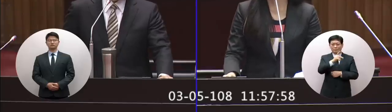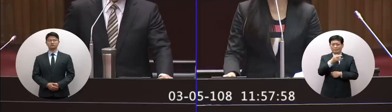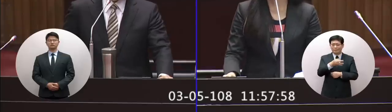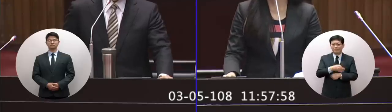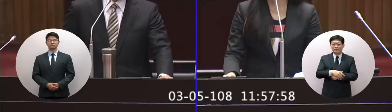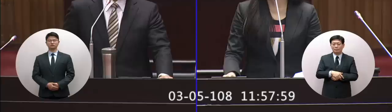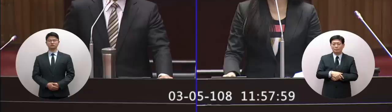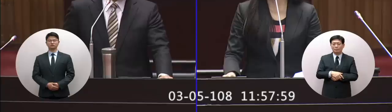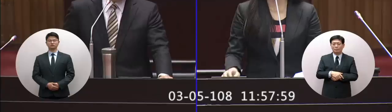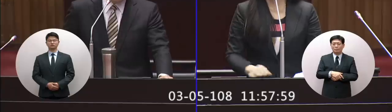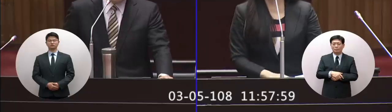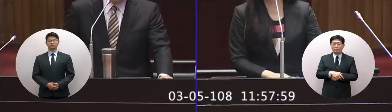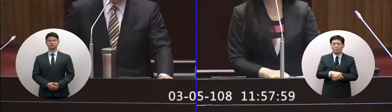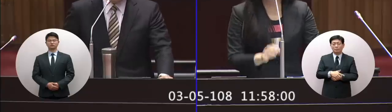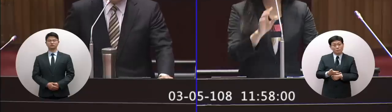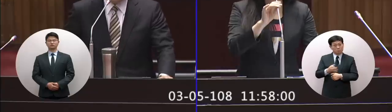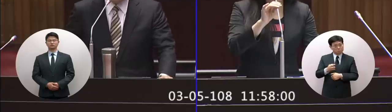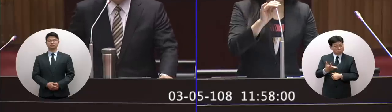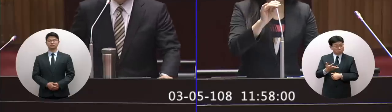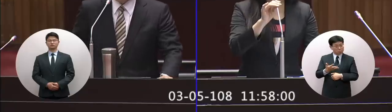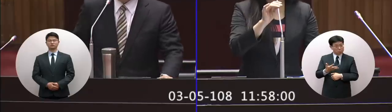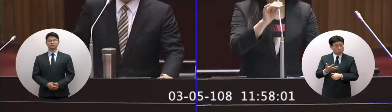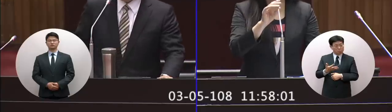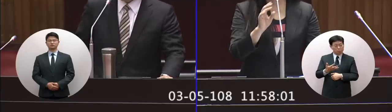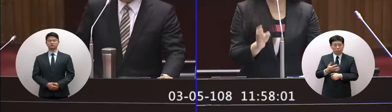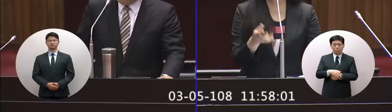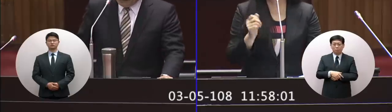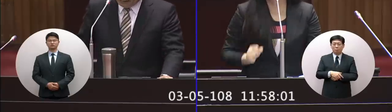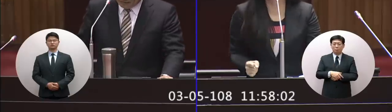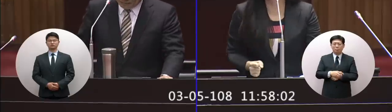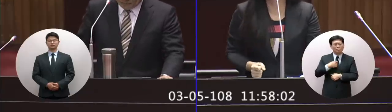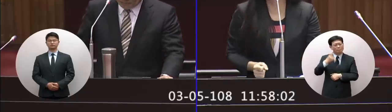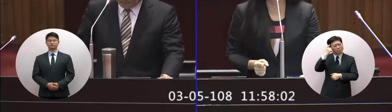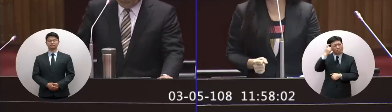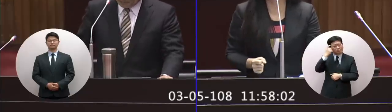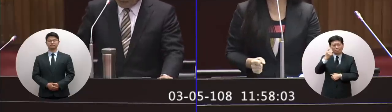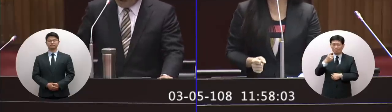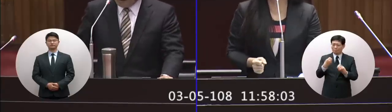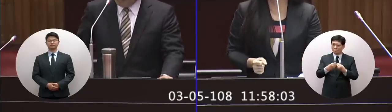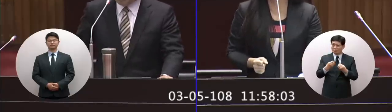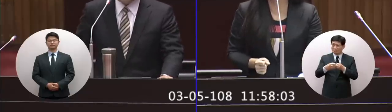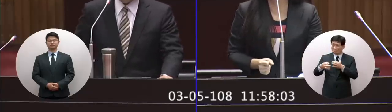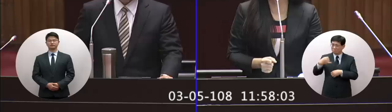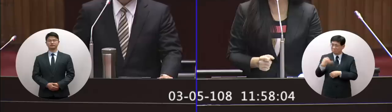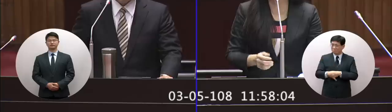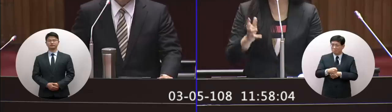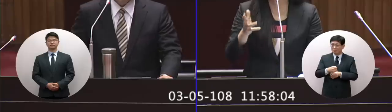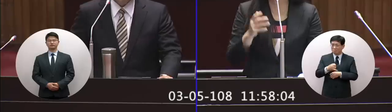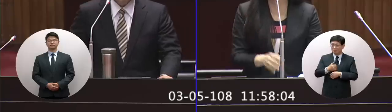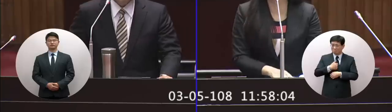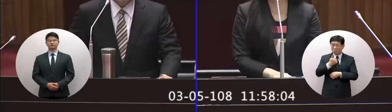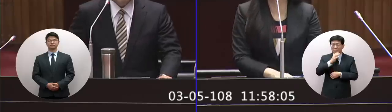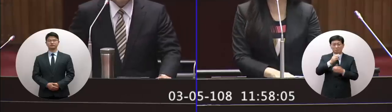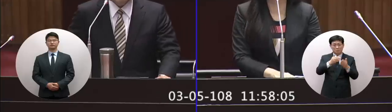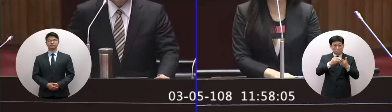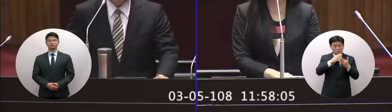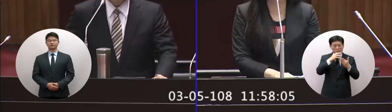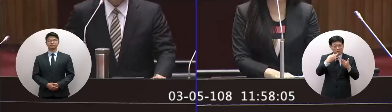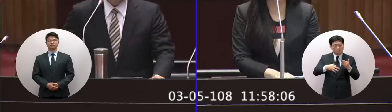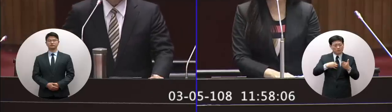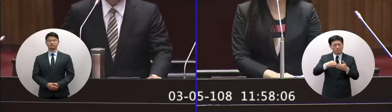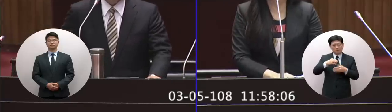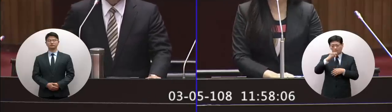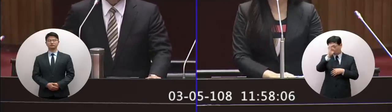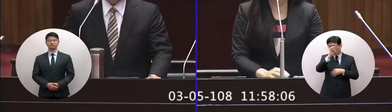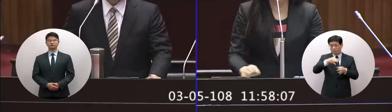钱。好，那为什么要？这个我就想说，哎，刚行李要败掉哈，还是希望需要冲更多的业